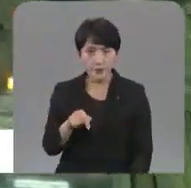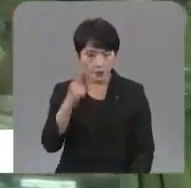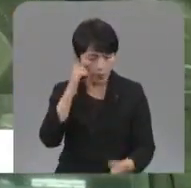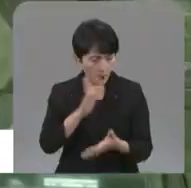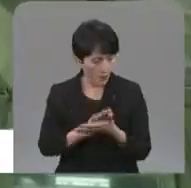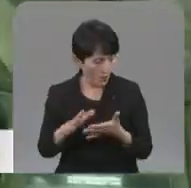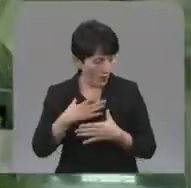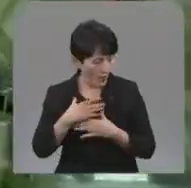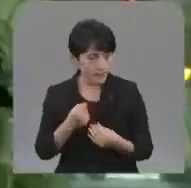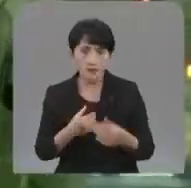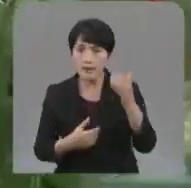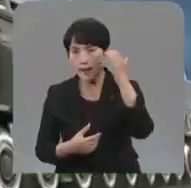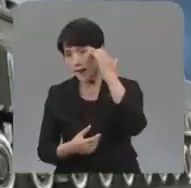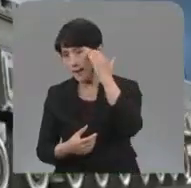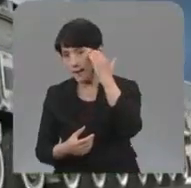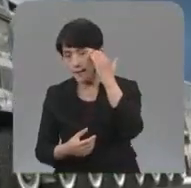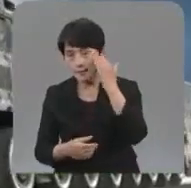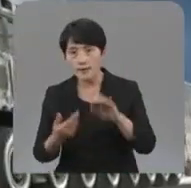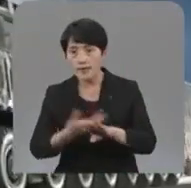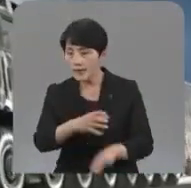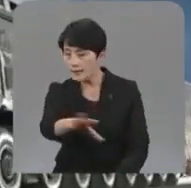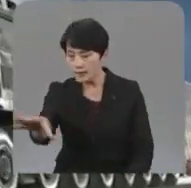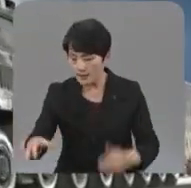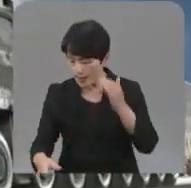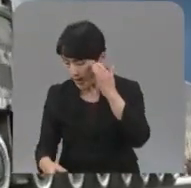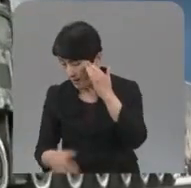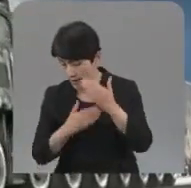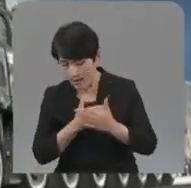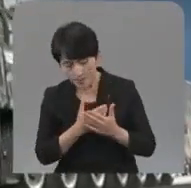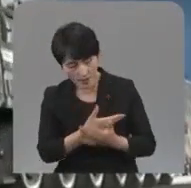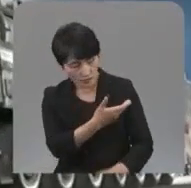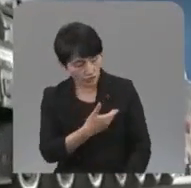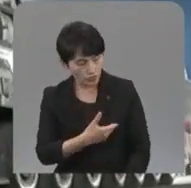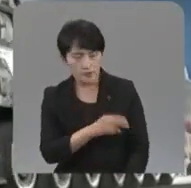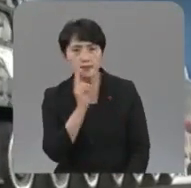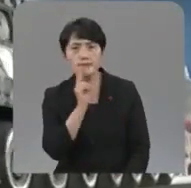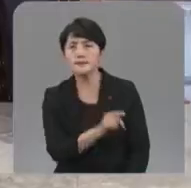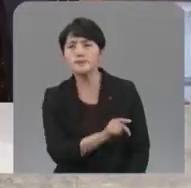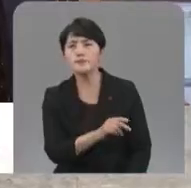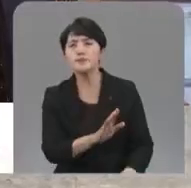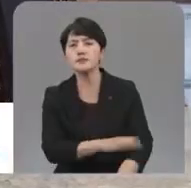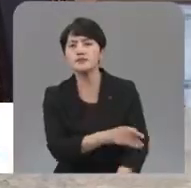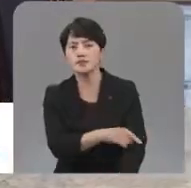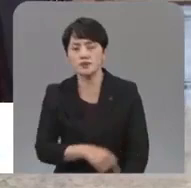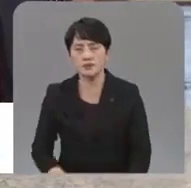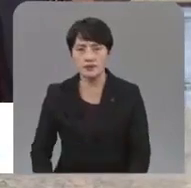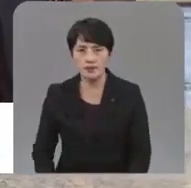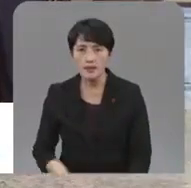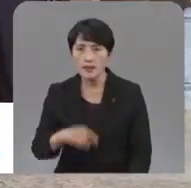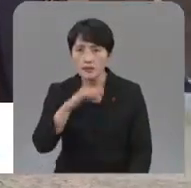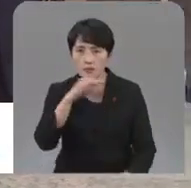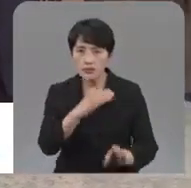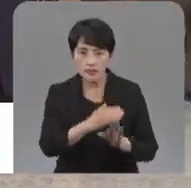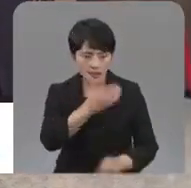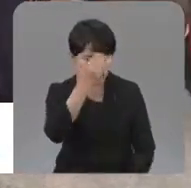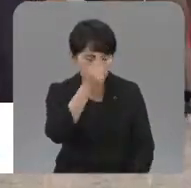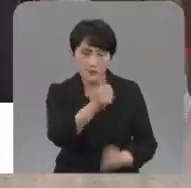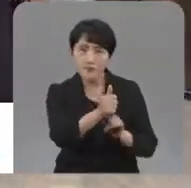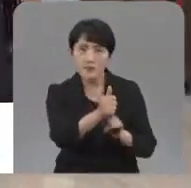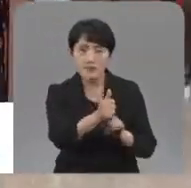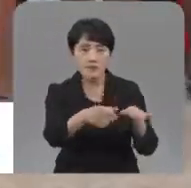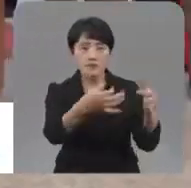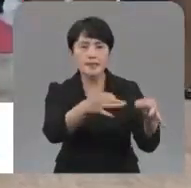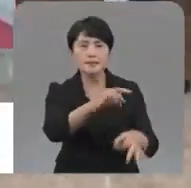de plus la paix et la sécurité de la péninsule et de manière plus générale de la communauté internationale ces provocations balistiques sont